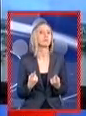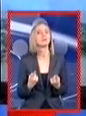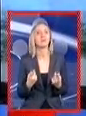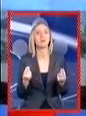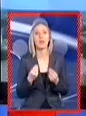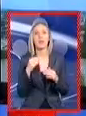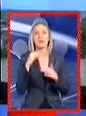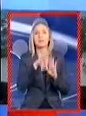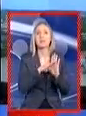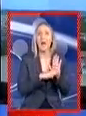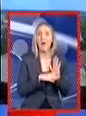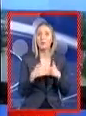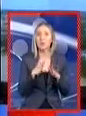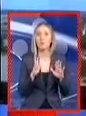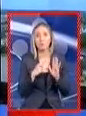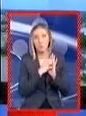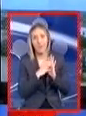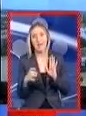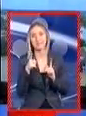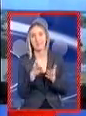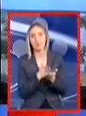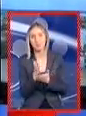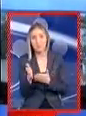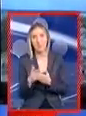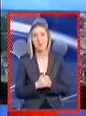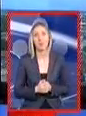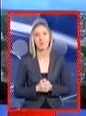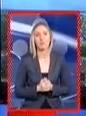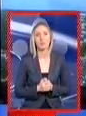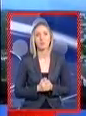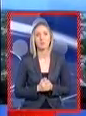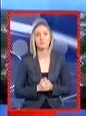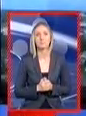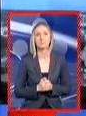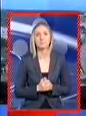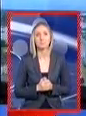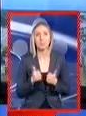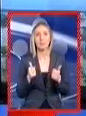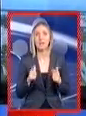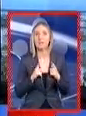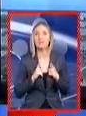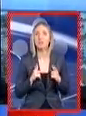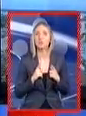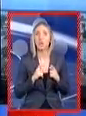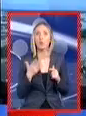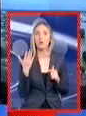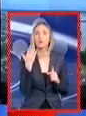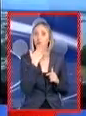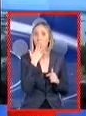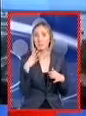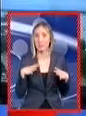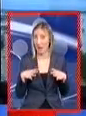da možemo da nastavimo u tom smeru. Sad nam prestoje i ovi školski raspusti, tako